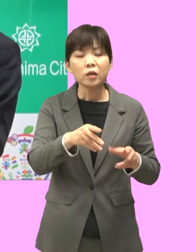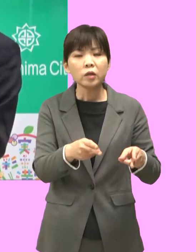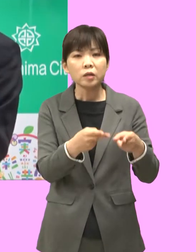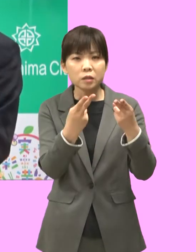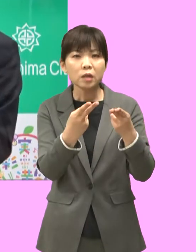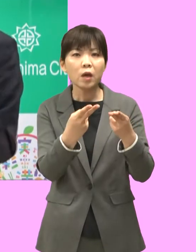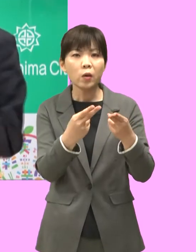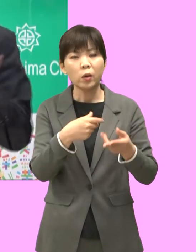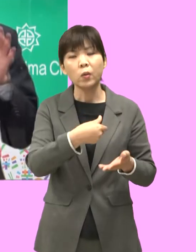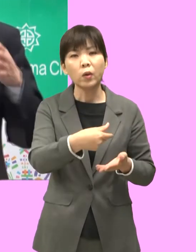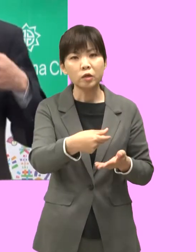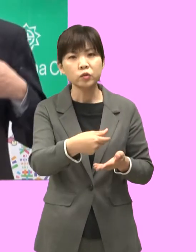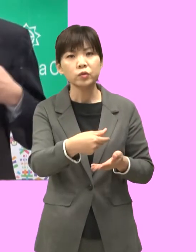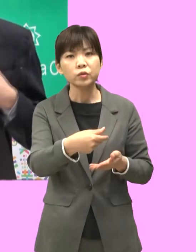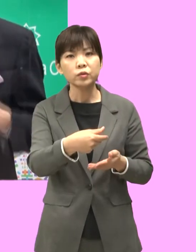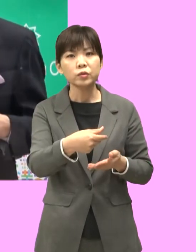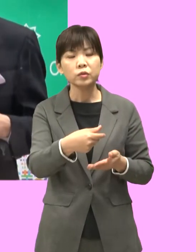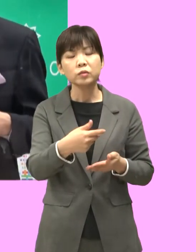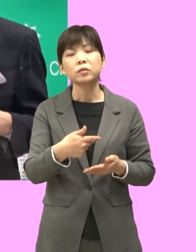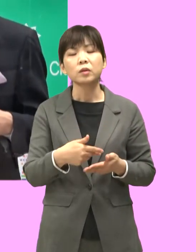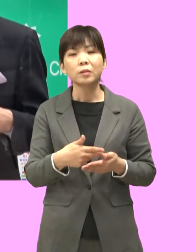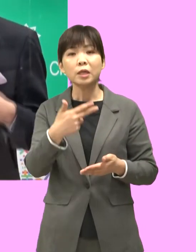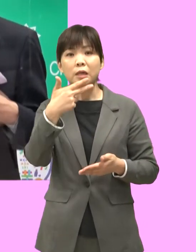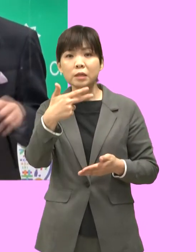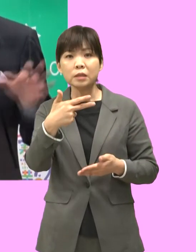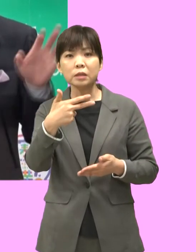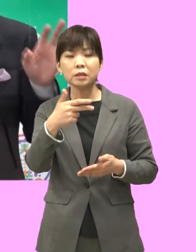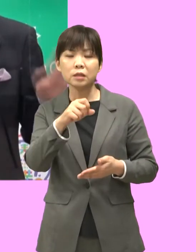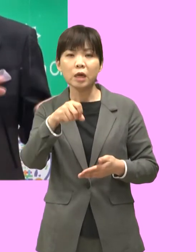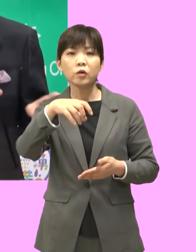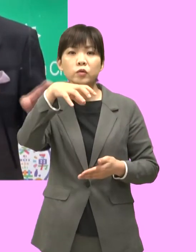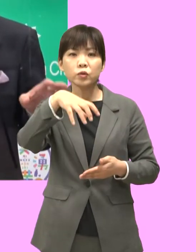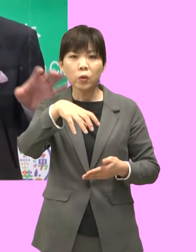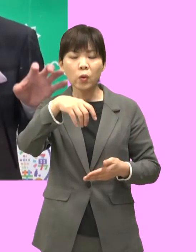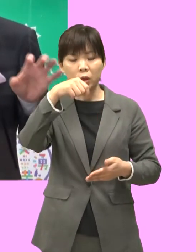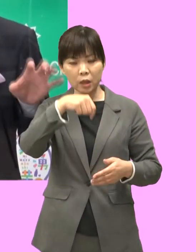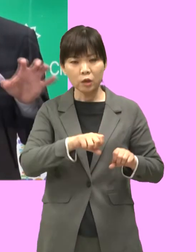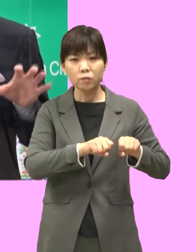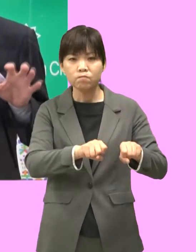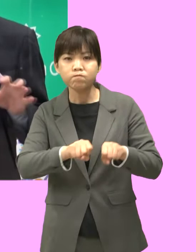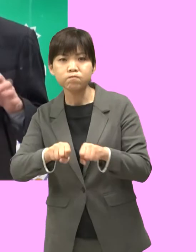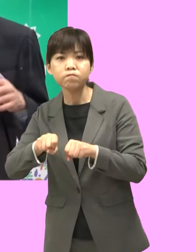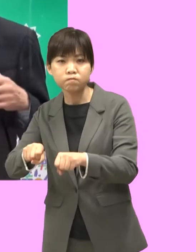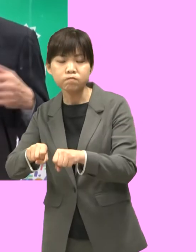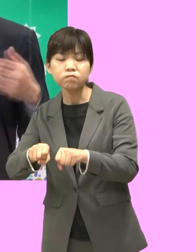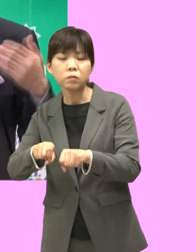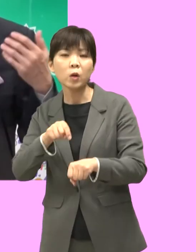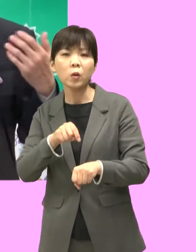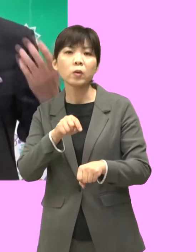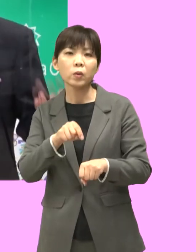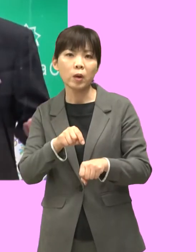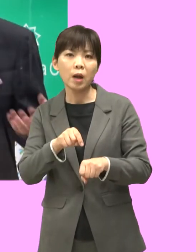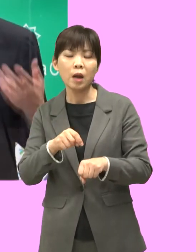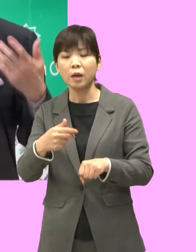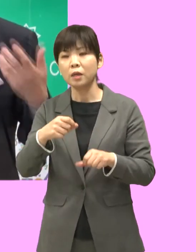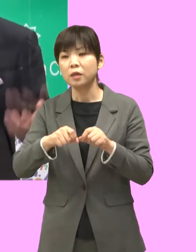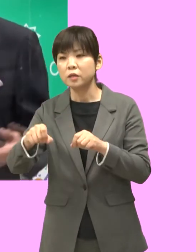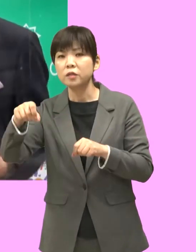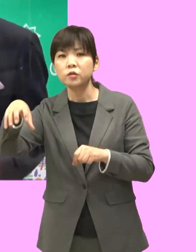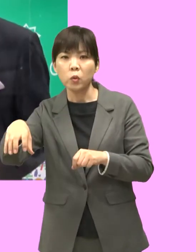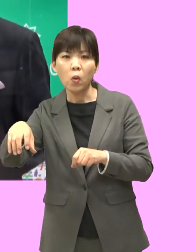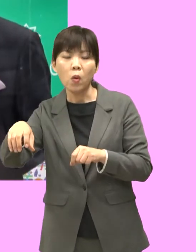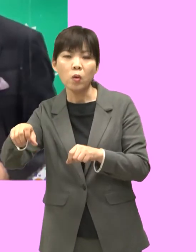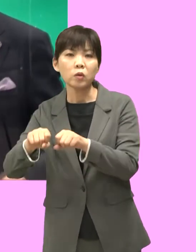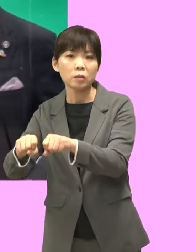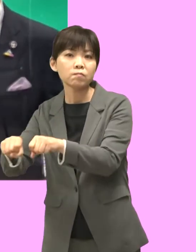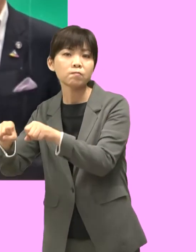ということもあり得るし、それから市の庁舎とか支所で持ってる除雪機もこれも市民向けに使えないか